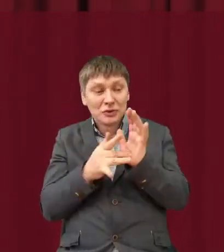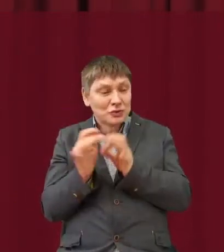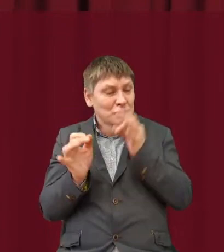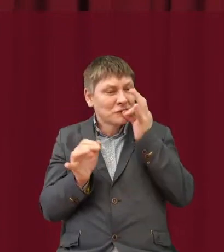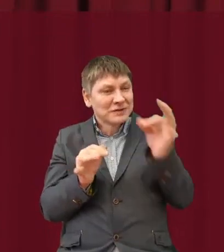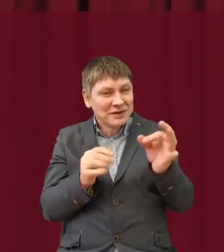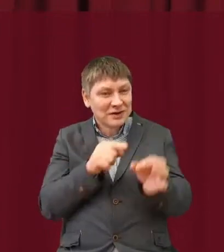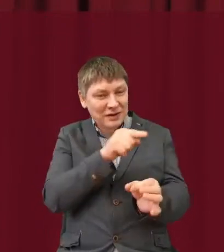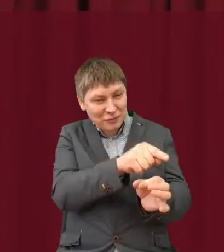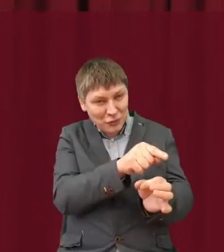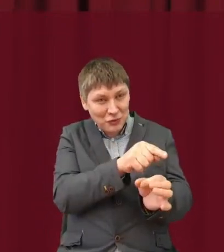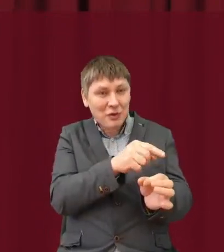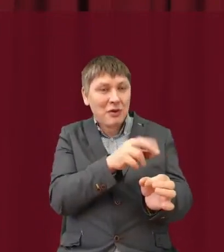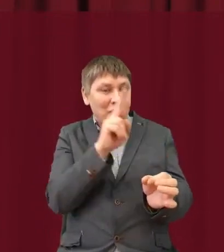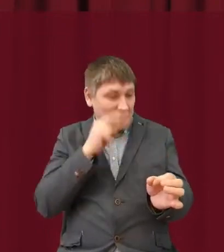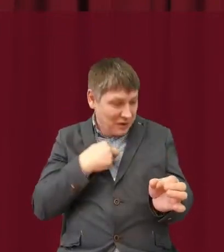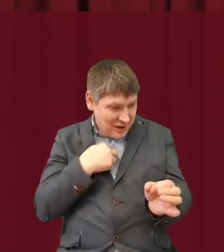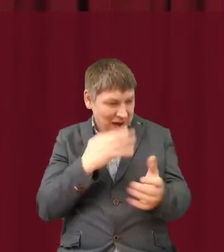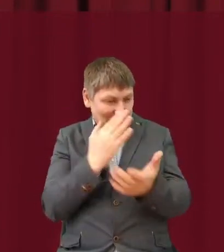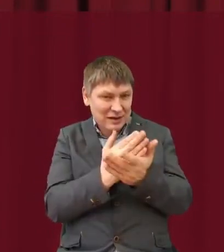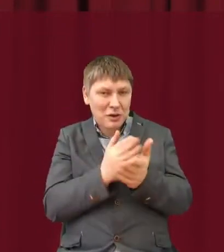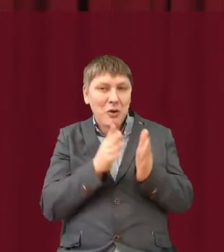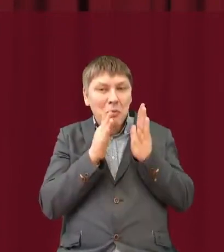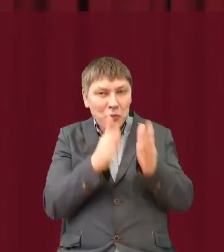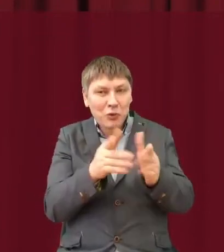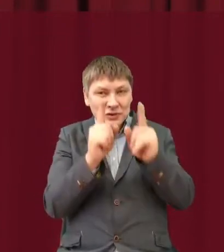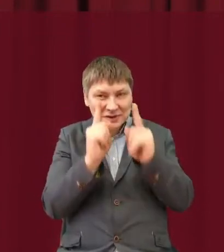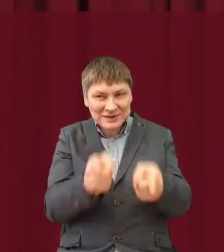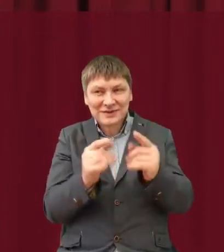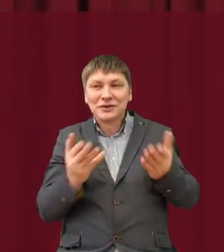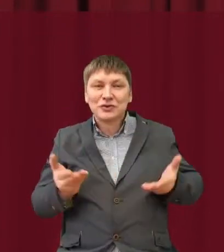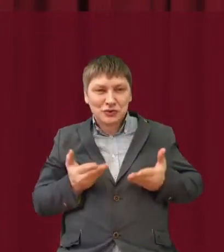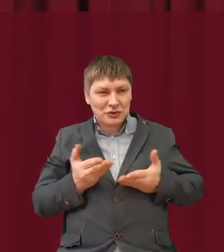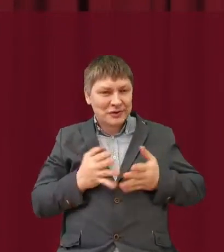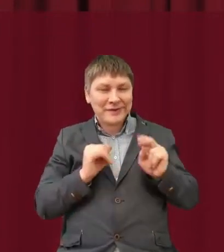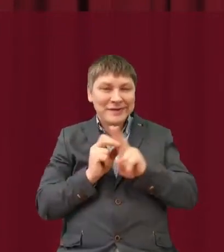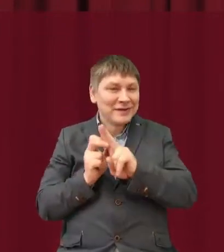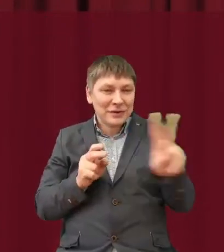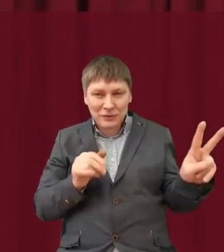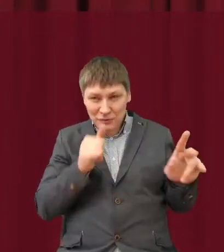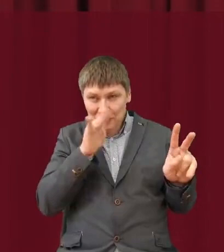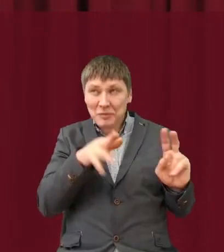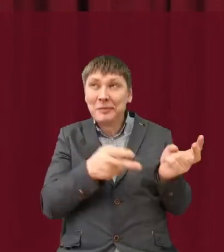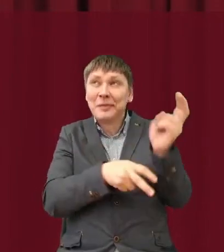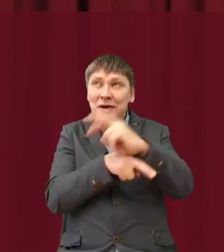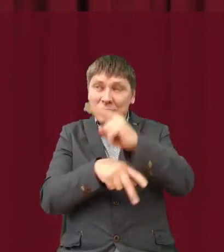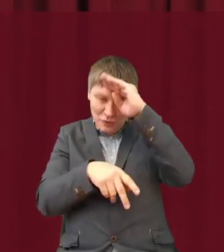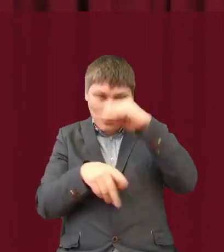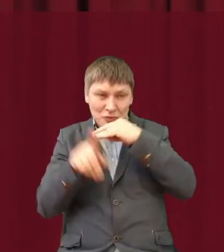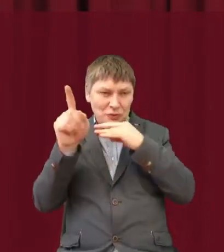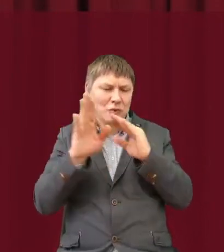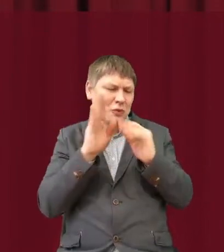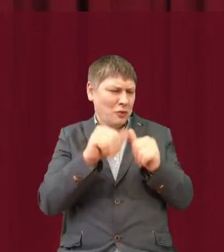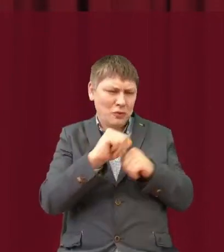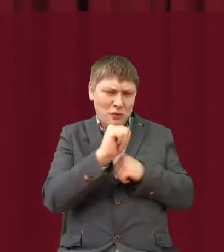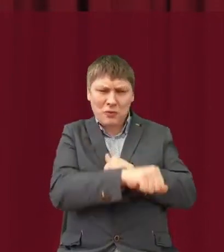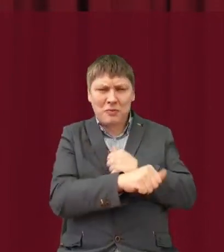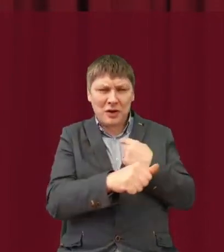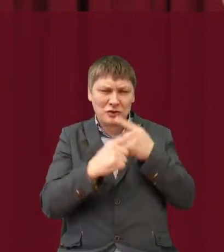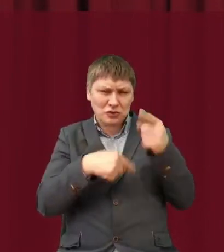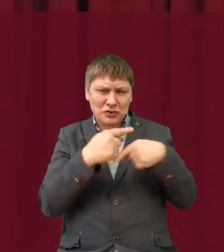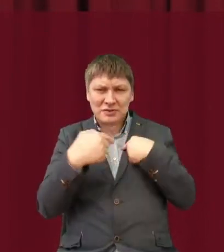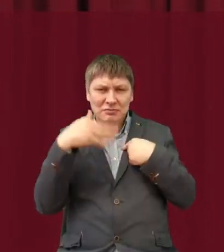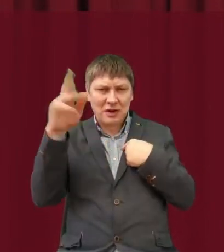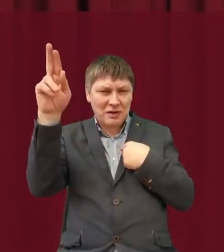я есмь путь и истина и жизнь никто не приходит к отцу как только через меня